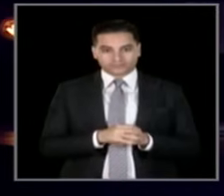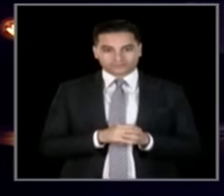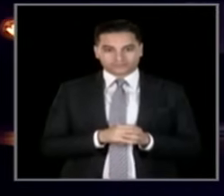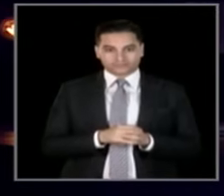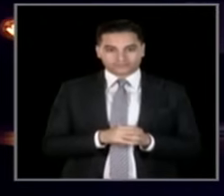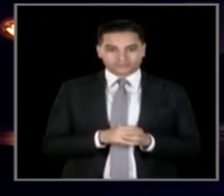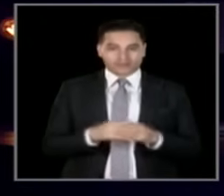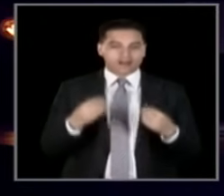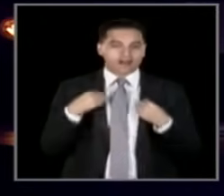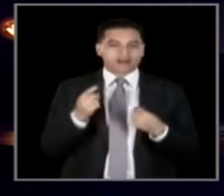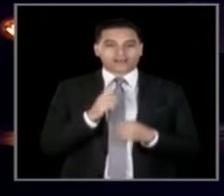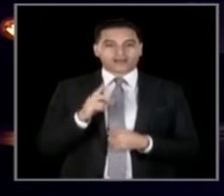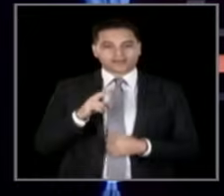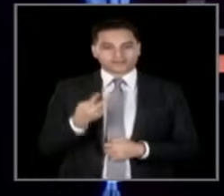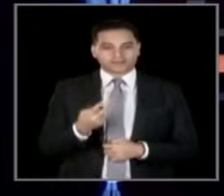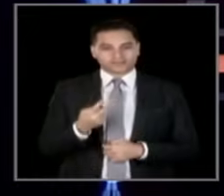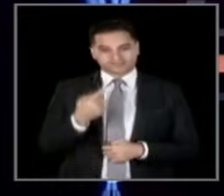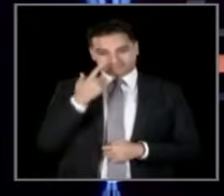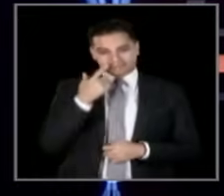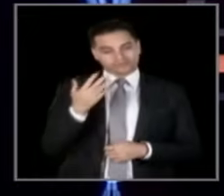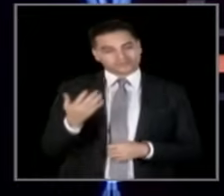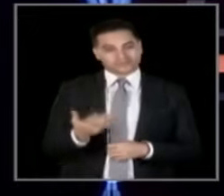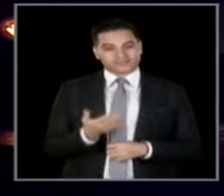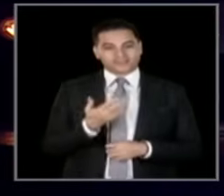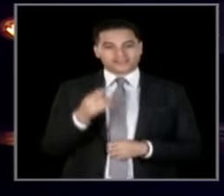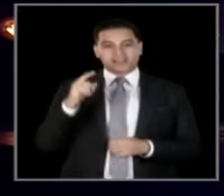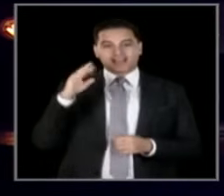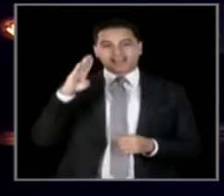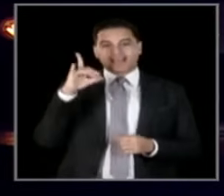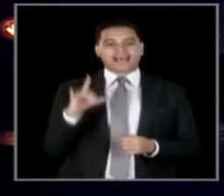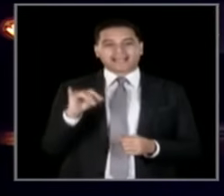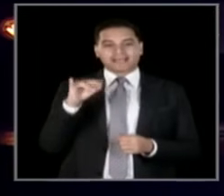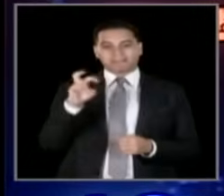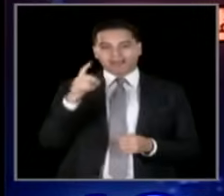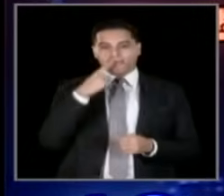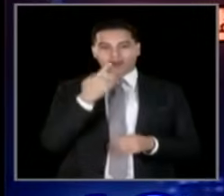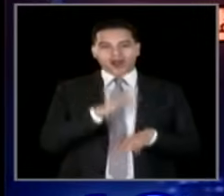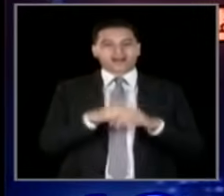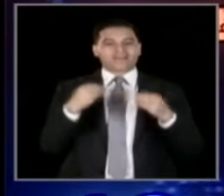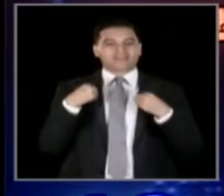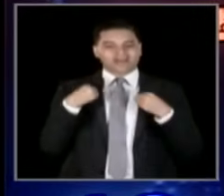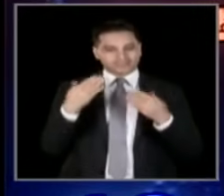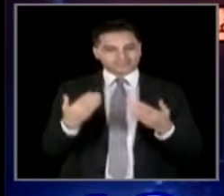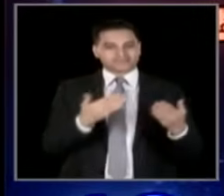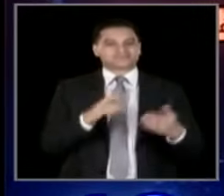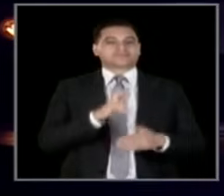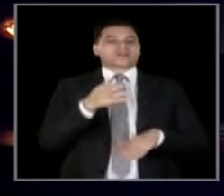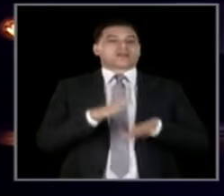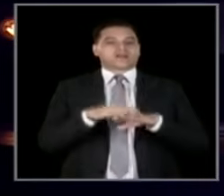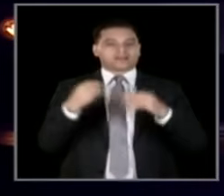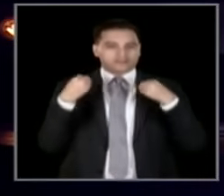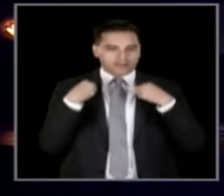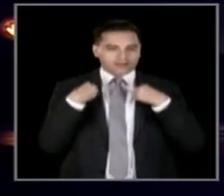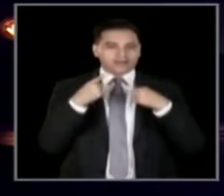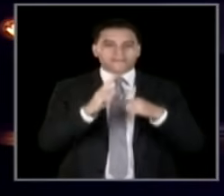كمان مش رياضة، أولمبيكس. عايزة أولمبيكس. كريمة مركزة في الأولمبيكس. هنسأل في الرياضة